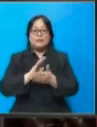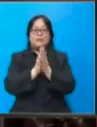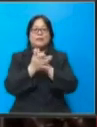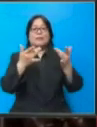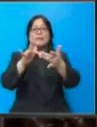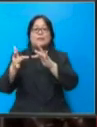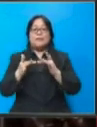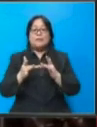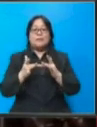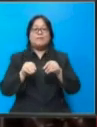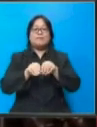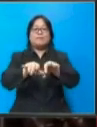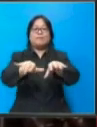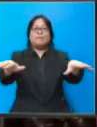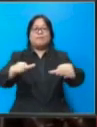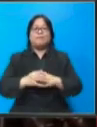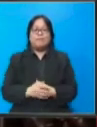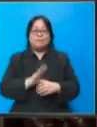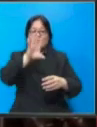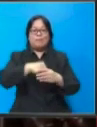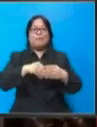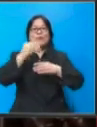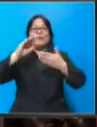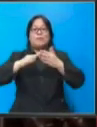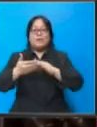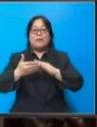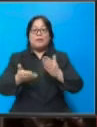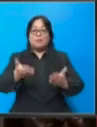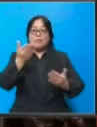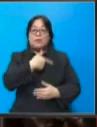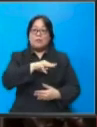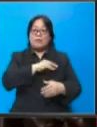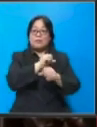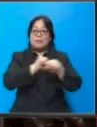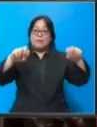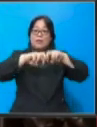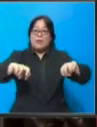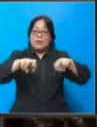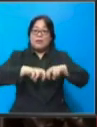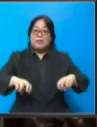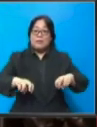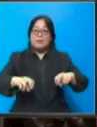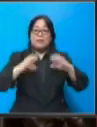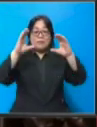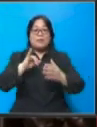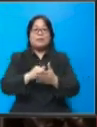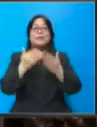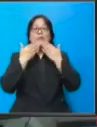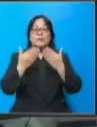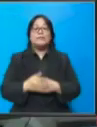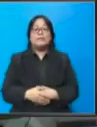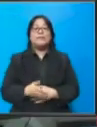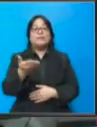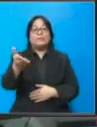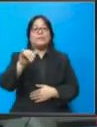liputan akan meliputi mereka yang di luar bandar. Jadi sama ada kementerian bersedia untuk mengkaji pendekatan tersebut. Sekian.